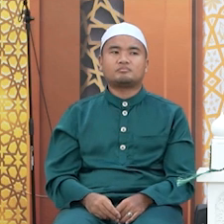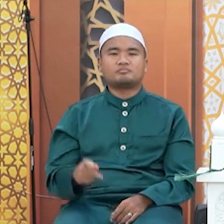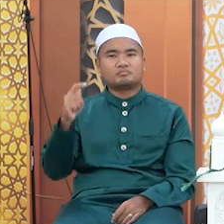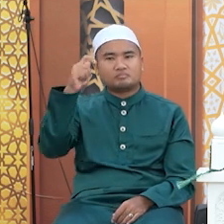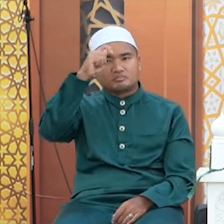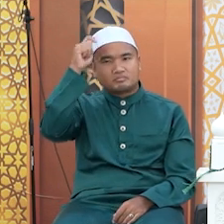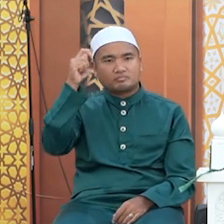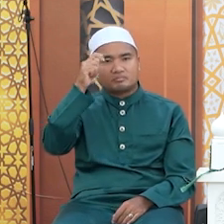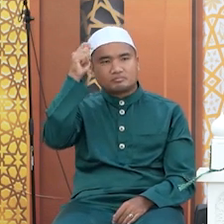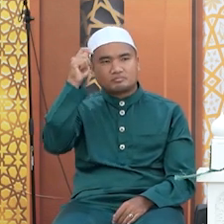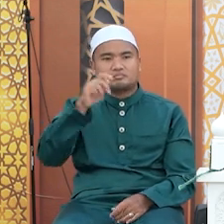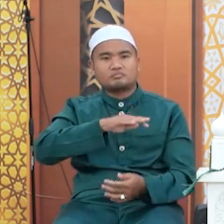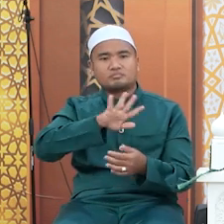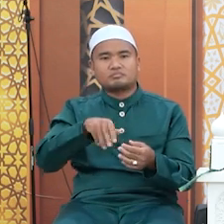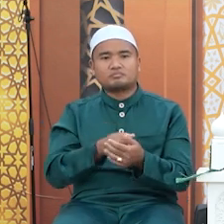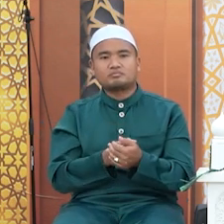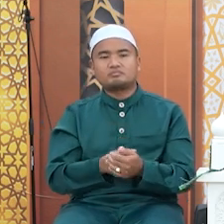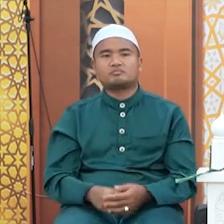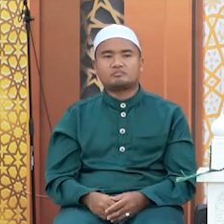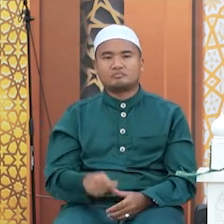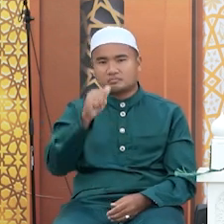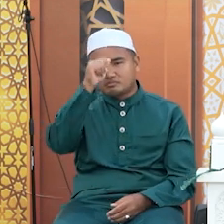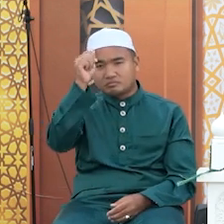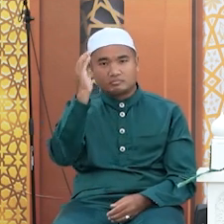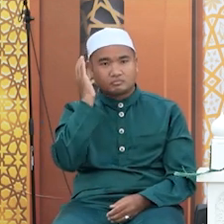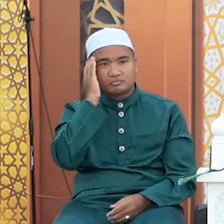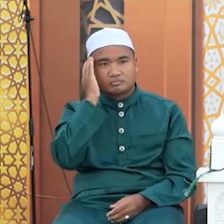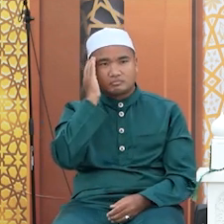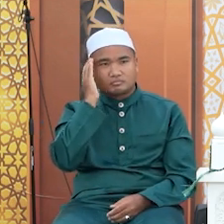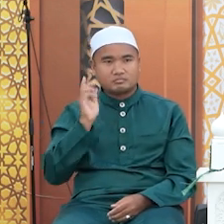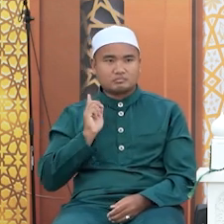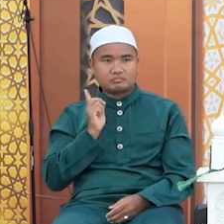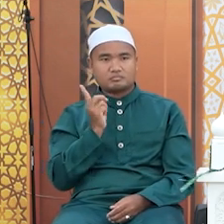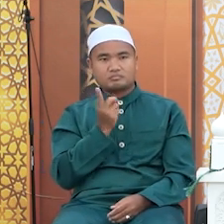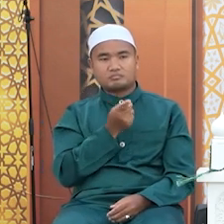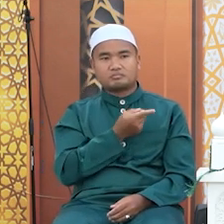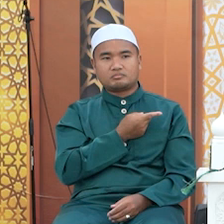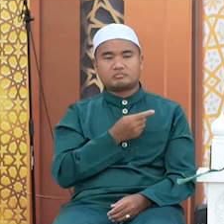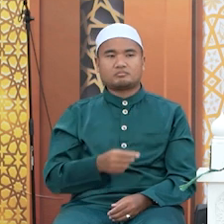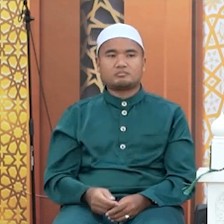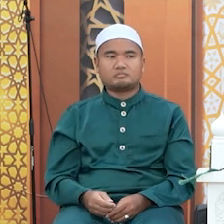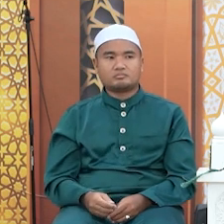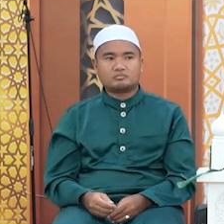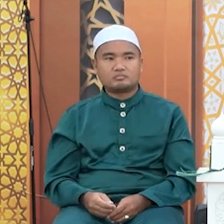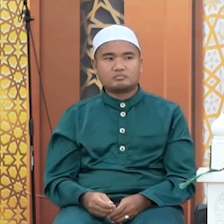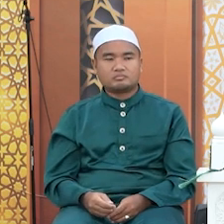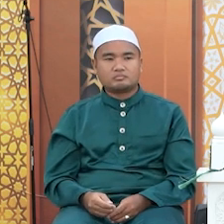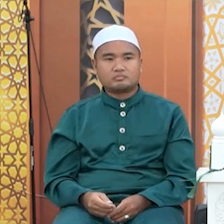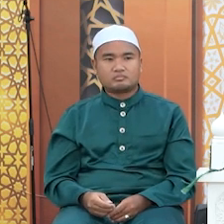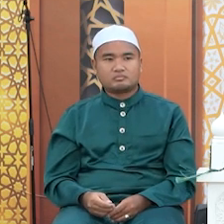tuan-tuan, Allah tahu kita ditaklifkan ke Mekah